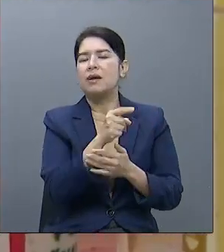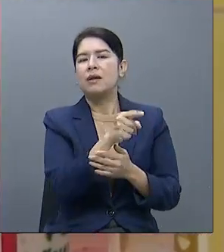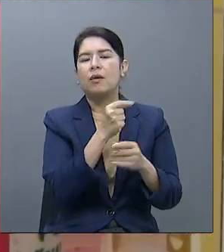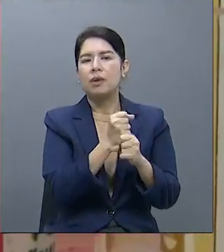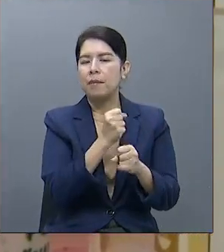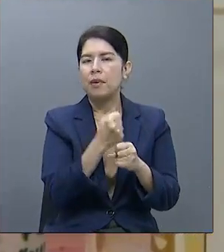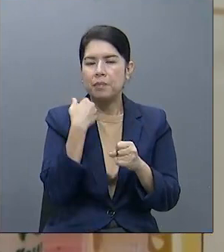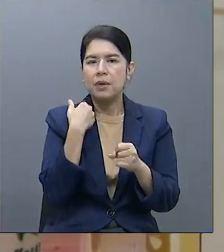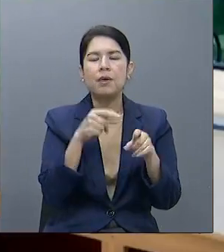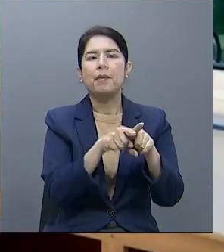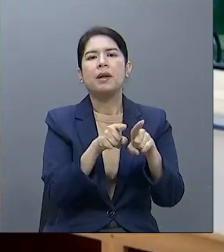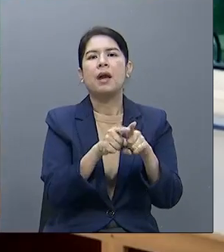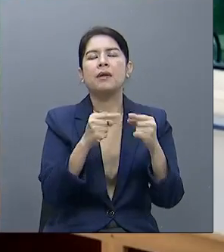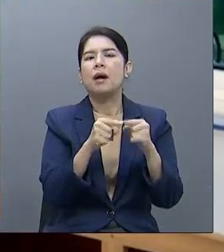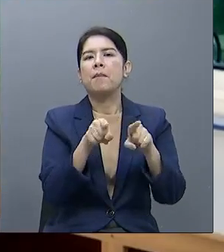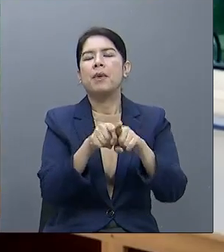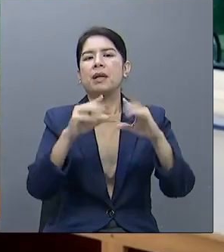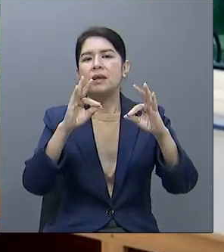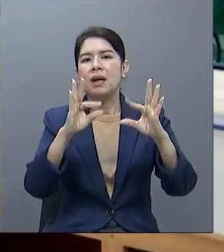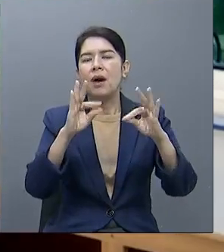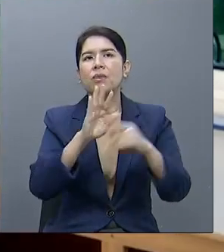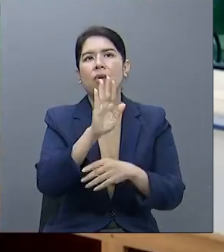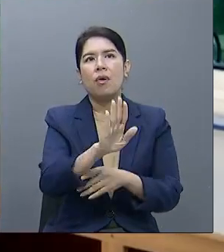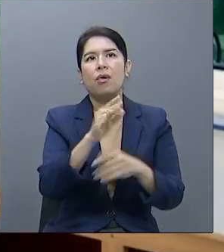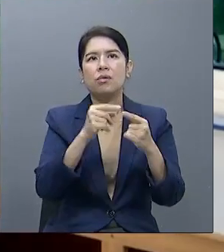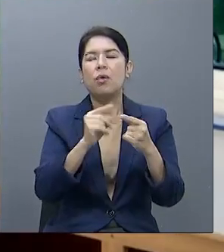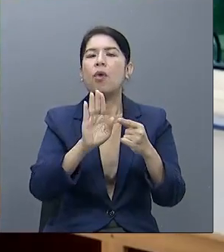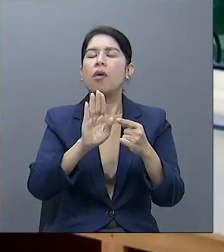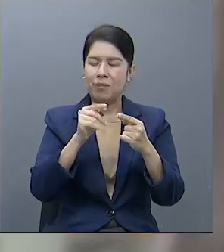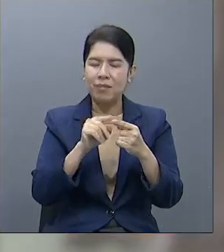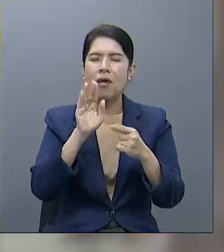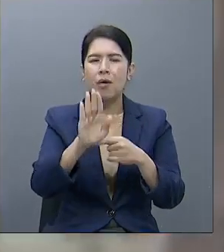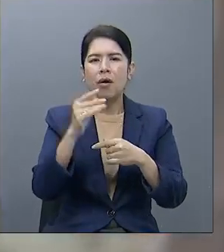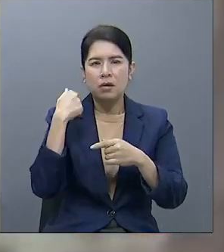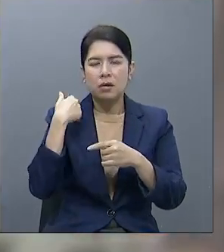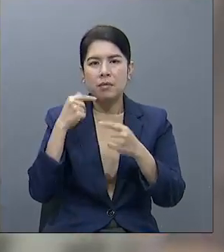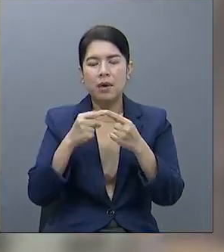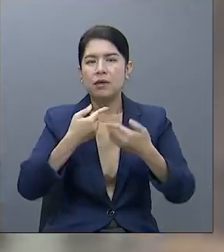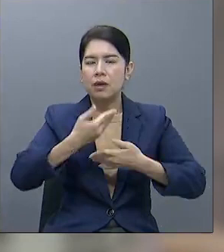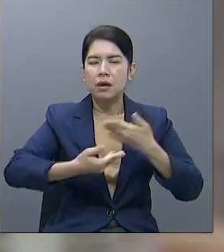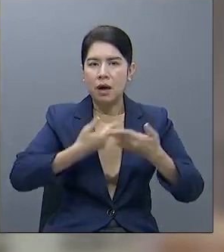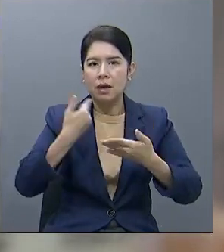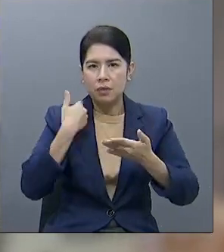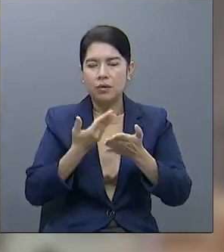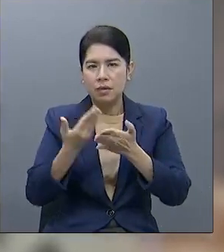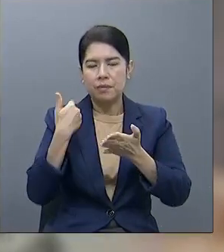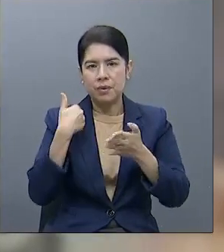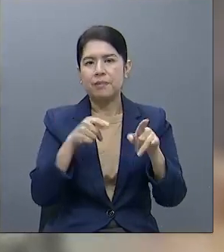ช้ในท้องตลาดนะคะแต่ของเรามันดีตรงที่ว่ามีความปลอดภัย